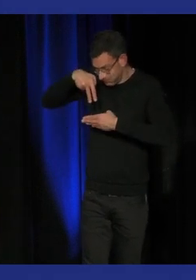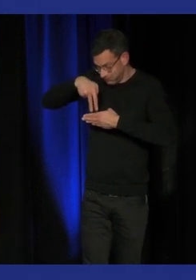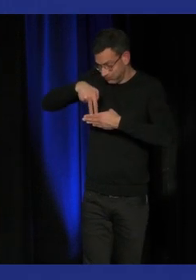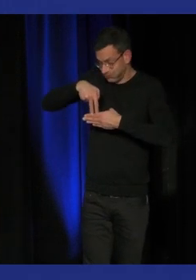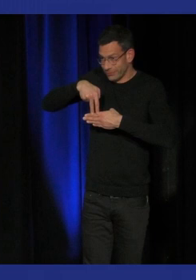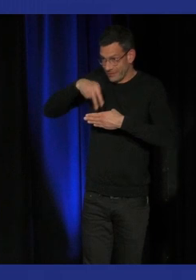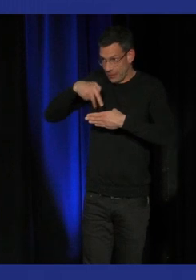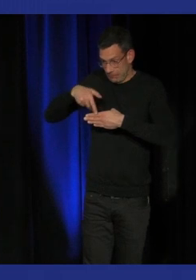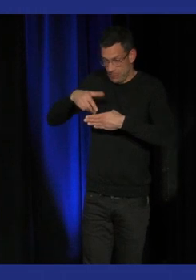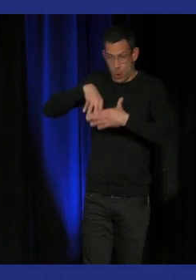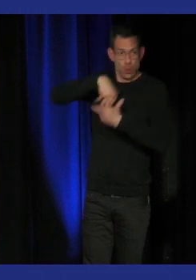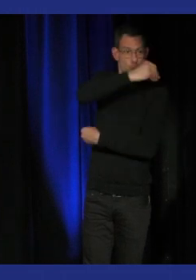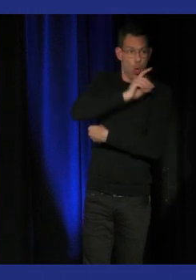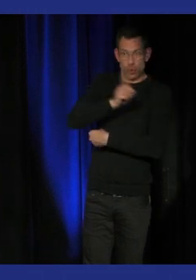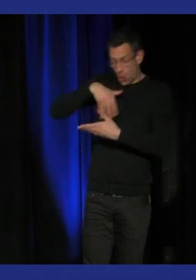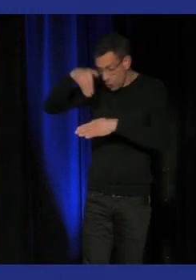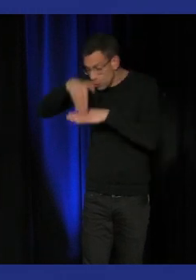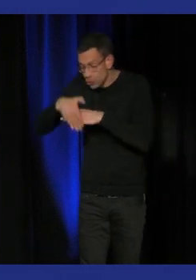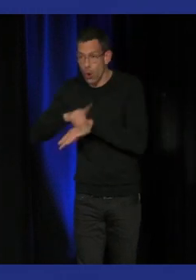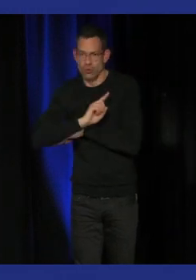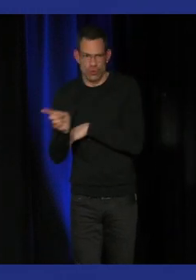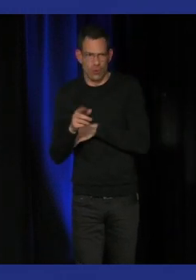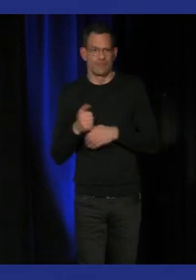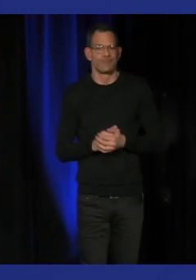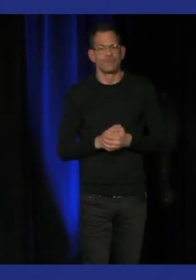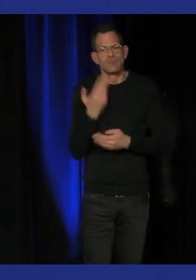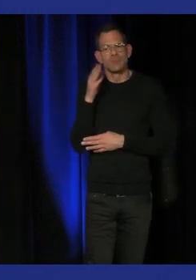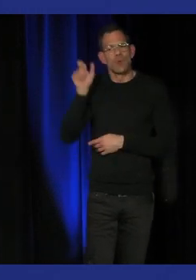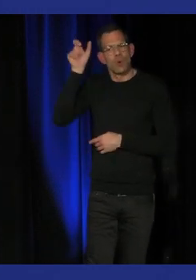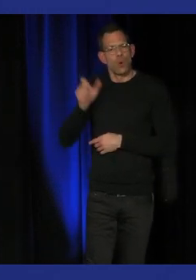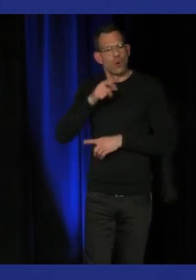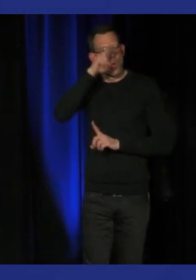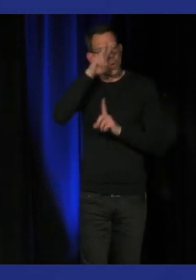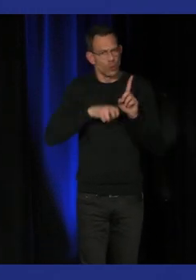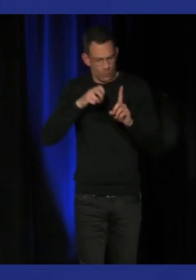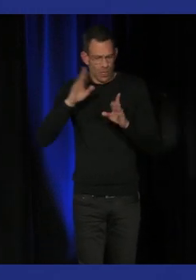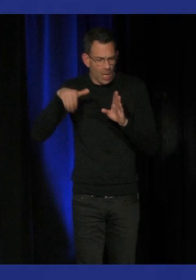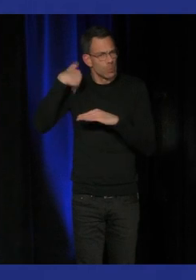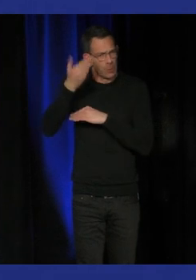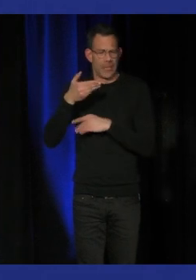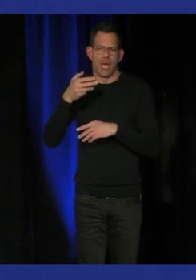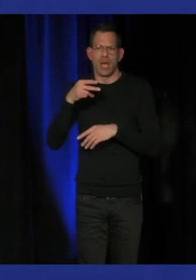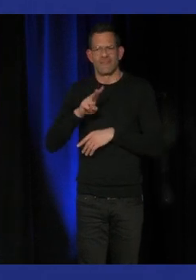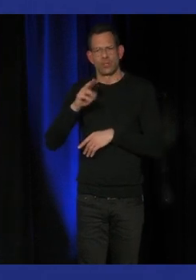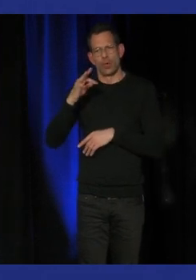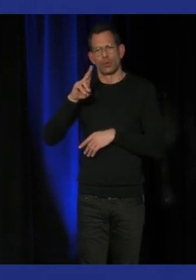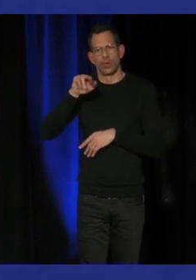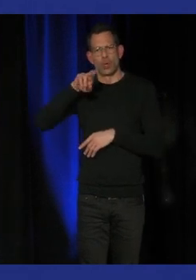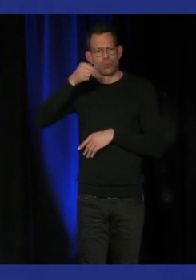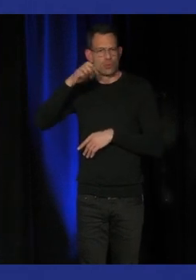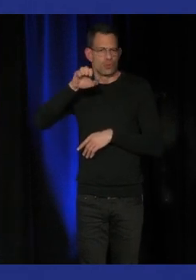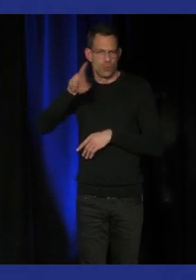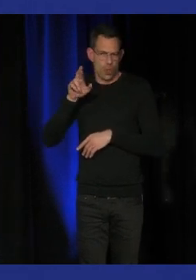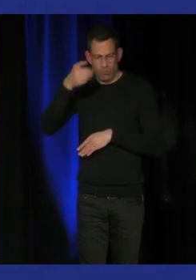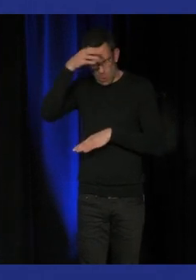l'intérieur. Vous avez un autre anthropologue, Victor Turner, britannique, qui plus tard a développé ce concept. Et puis,